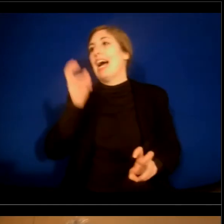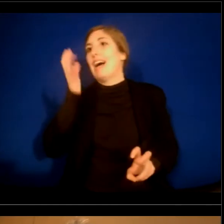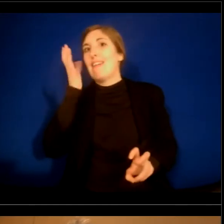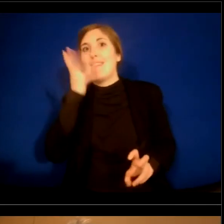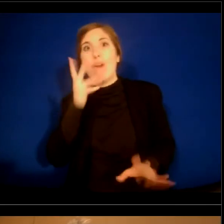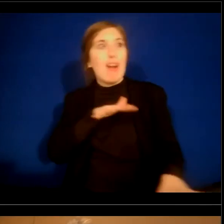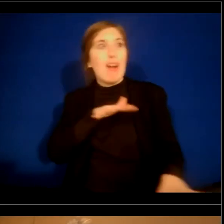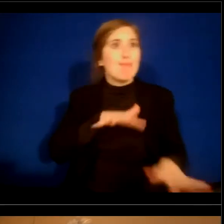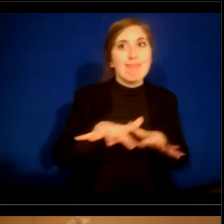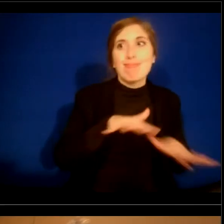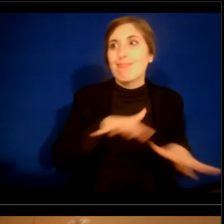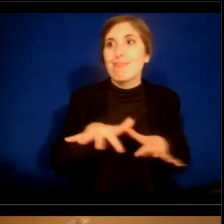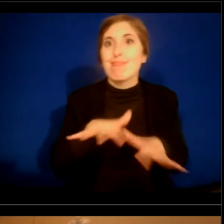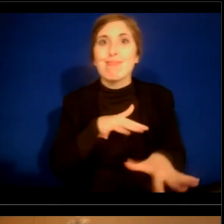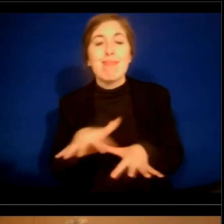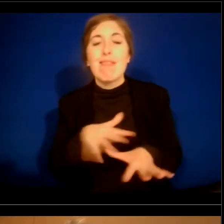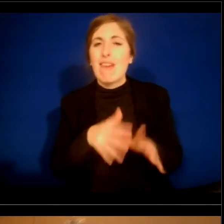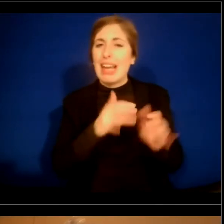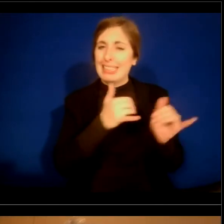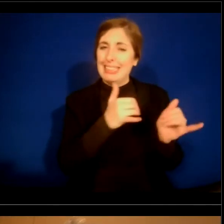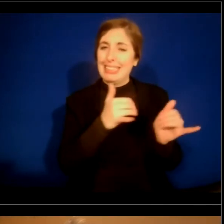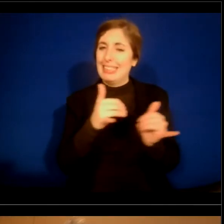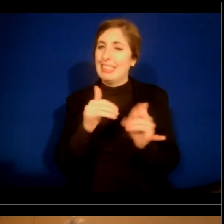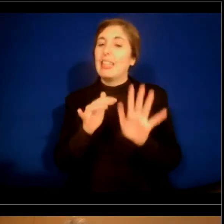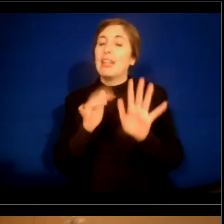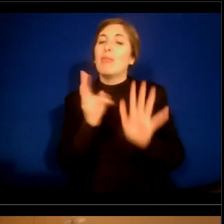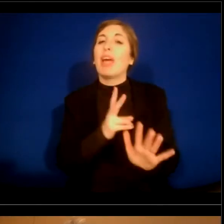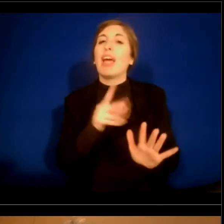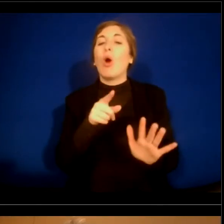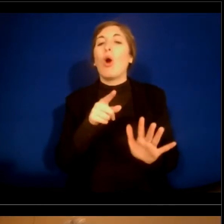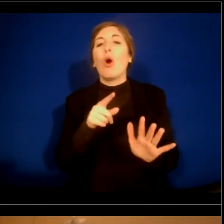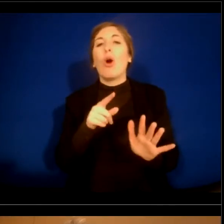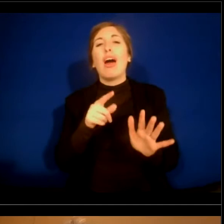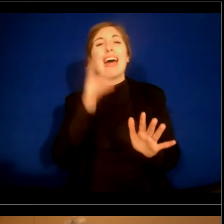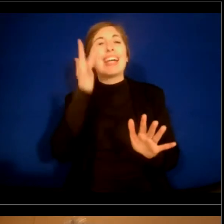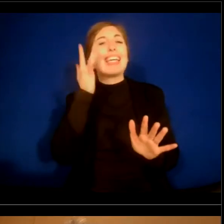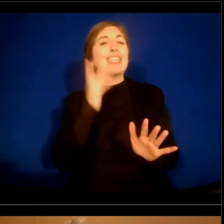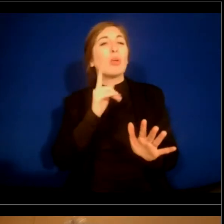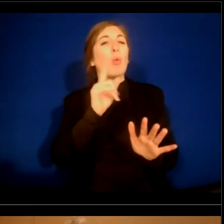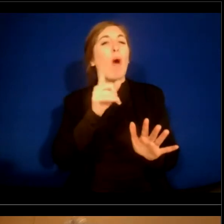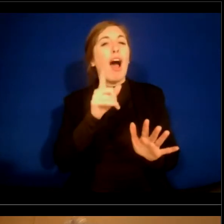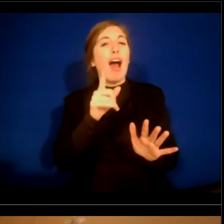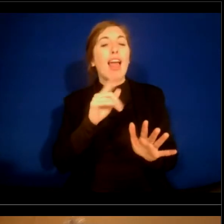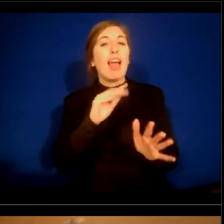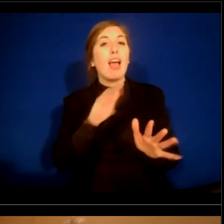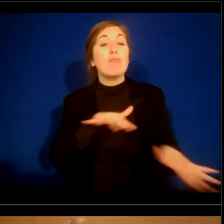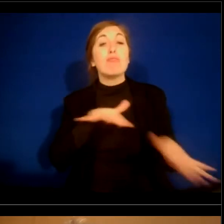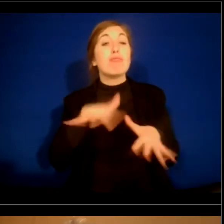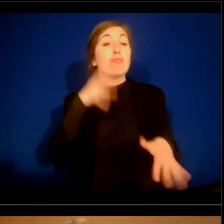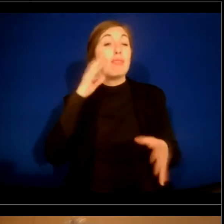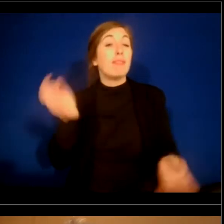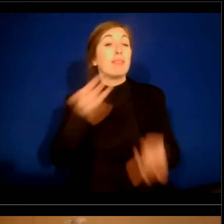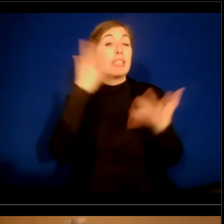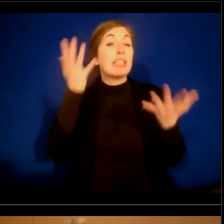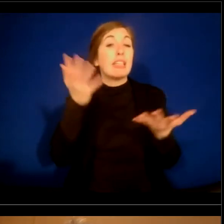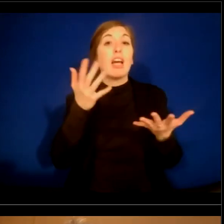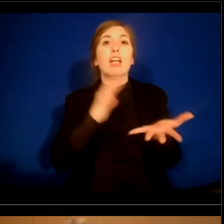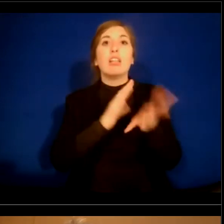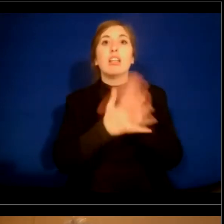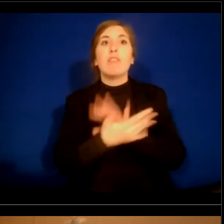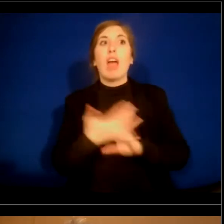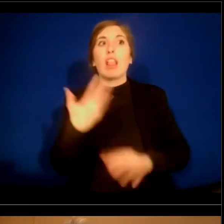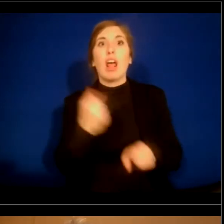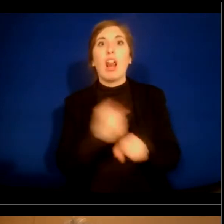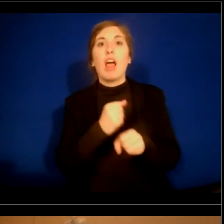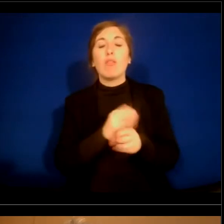mettere in campo, in realtà si rischia di andare a rendere ancora più difficile e più complesso un lavoro che è già estremamente complesso di suo,